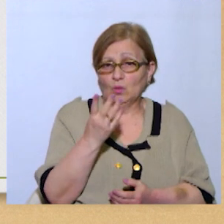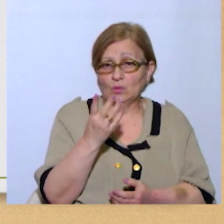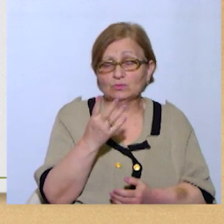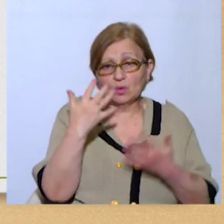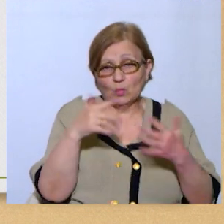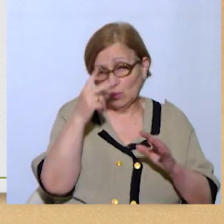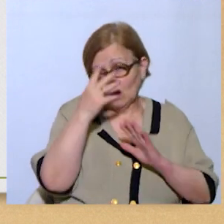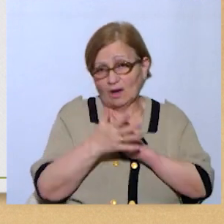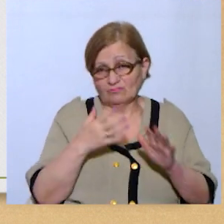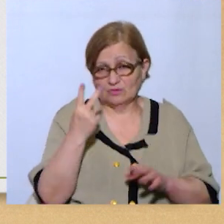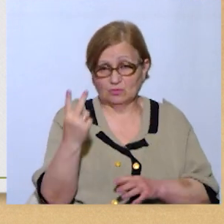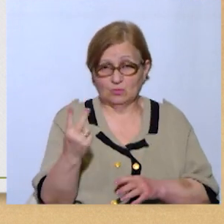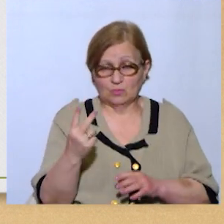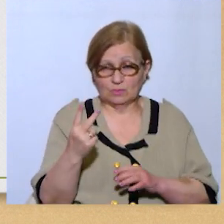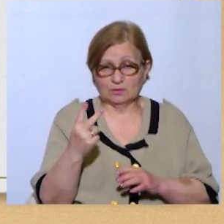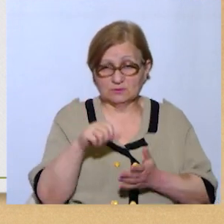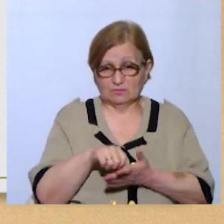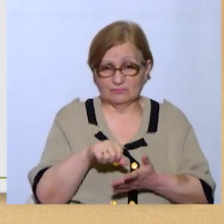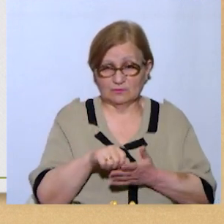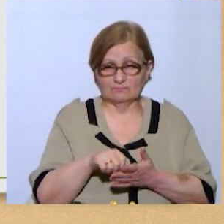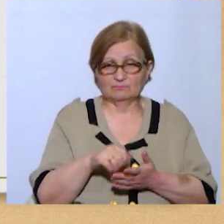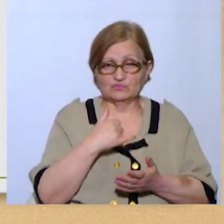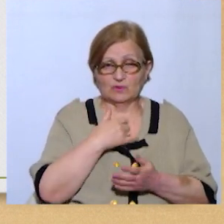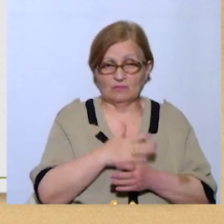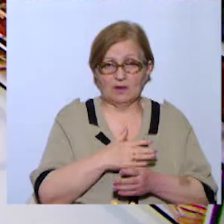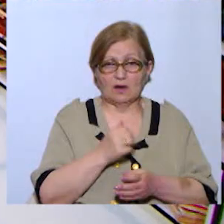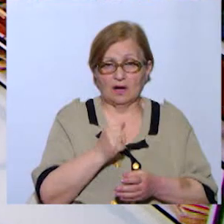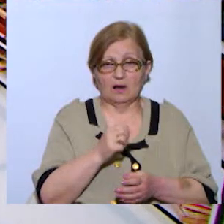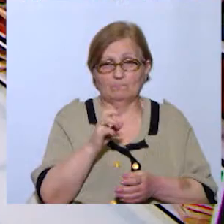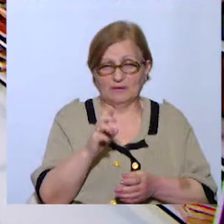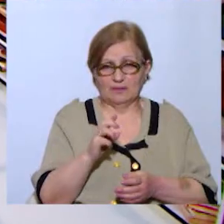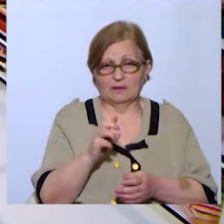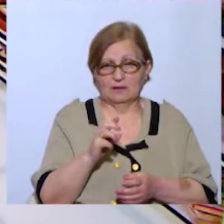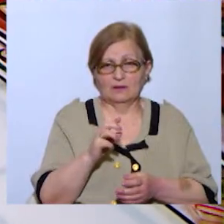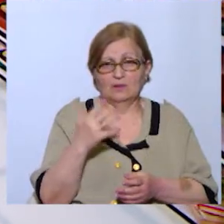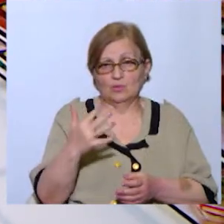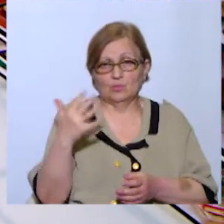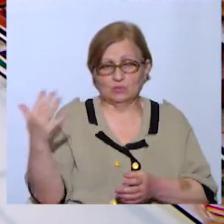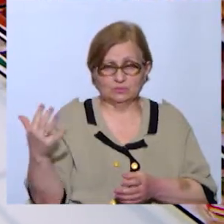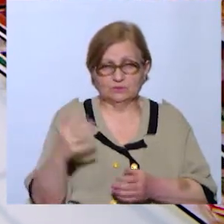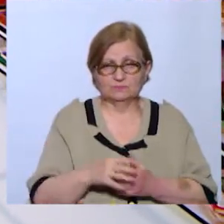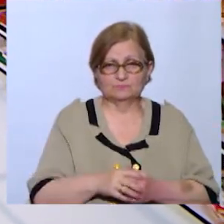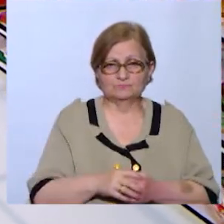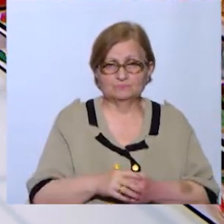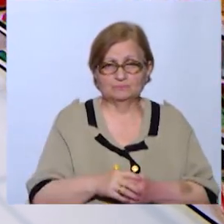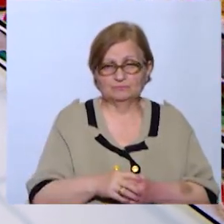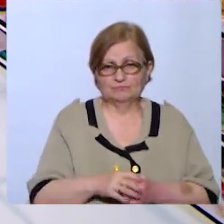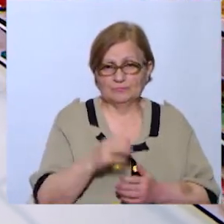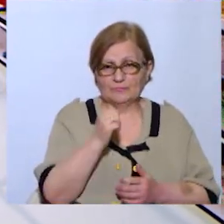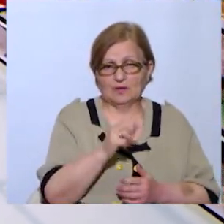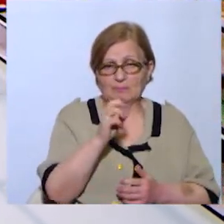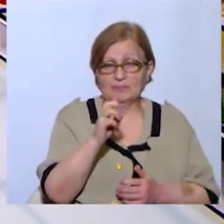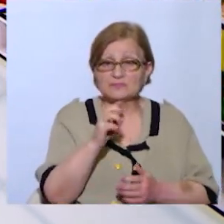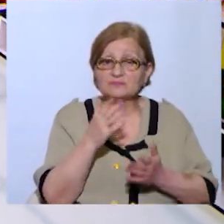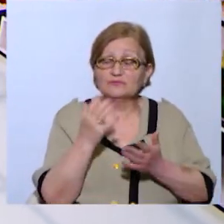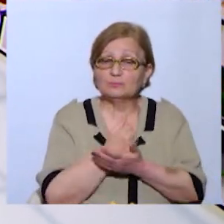უკვე გამოვიცანით. ესე იგი გვაქვს აი ესეთი მონაცემები. A, B, 5, 5. A-ს და B-ს